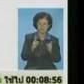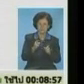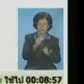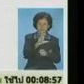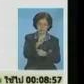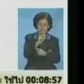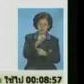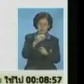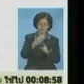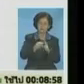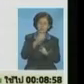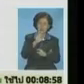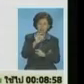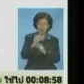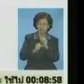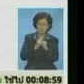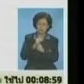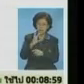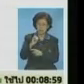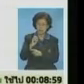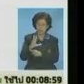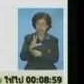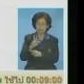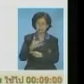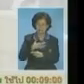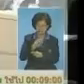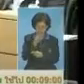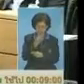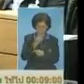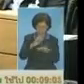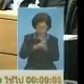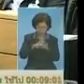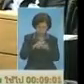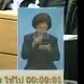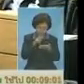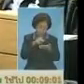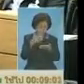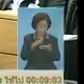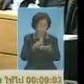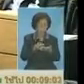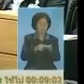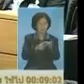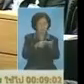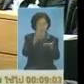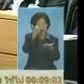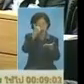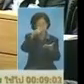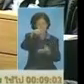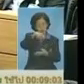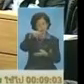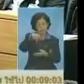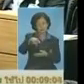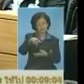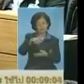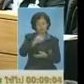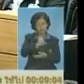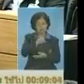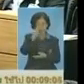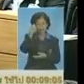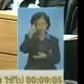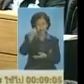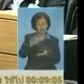30 กันยา 53ผมเห็นเอกสารนี้แล้วผมอยากจะฝากท่านรองนายกครับว่าทำไมท่านพงษพัฒน์ใจดำจังครับ